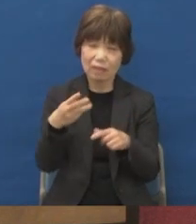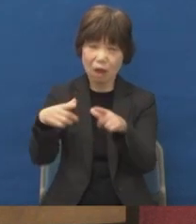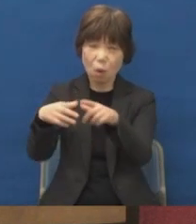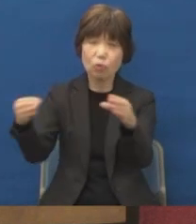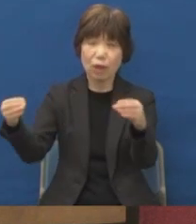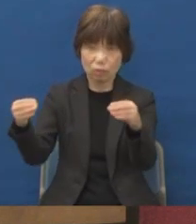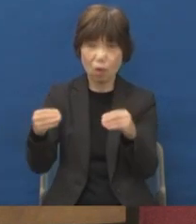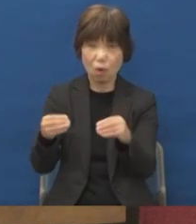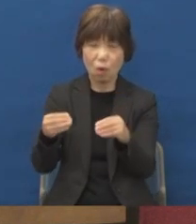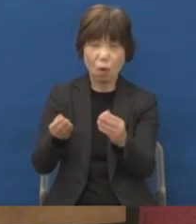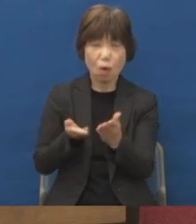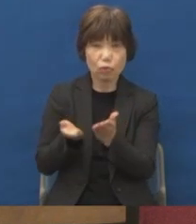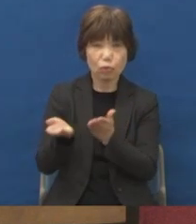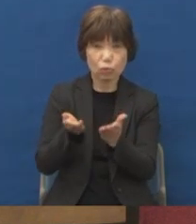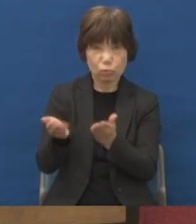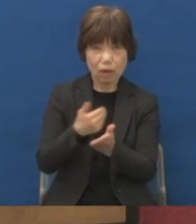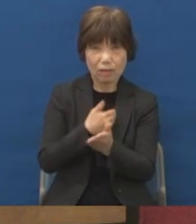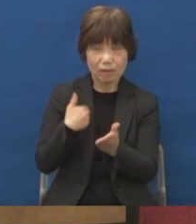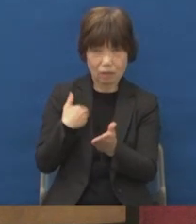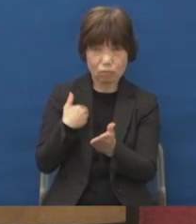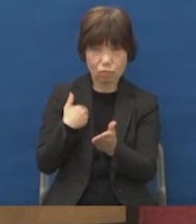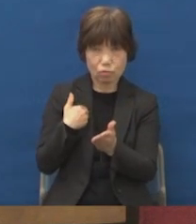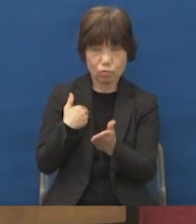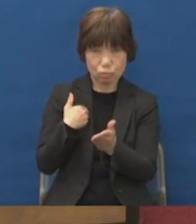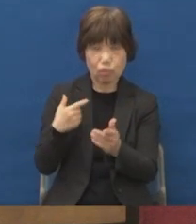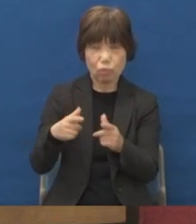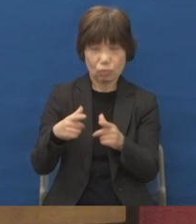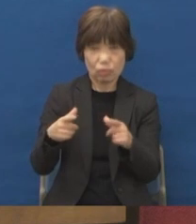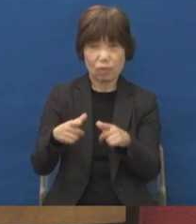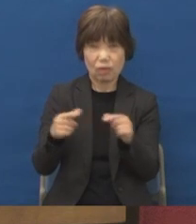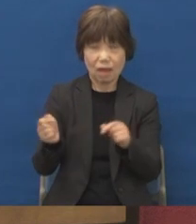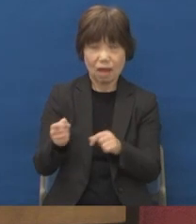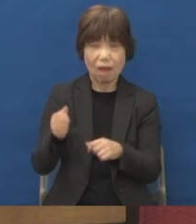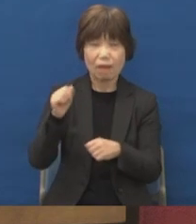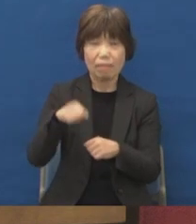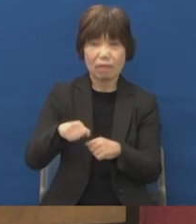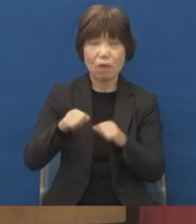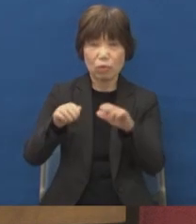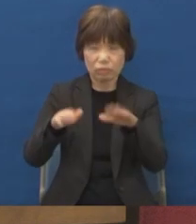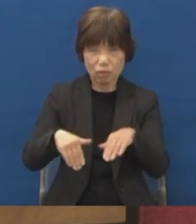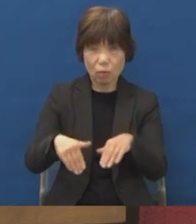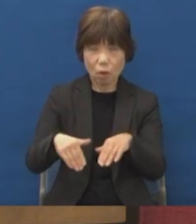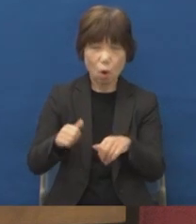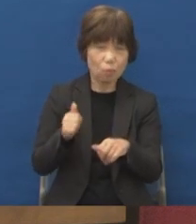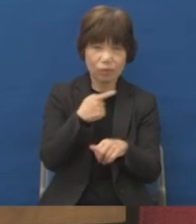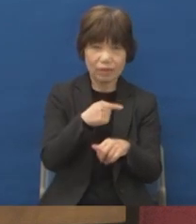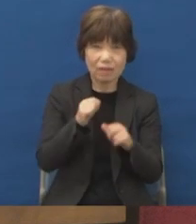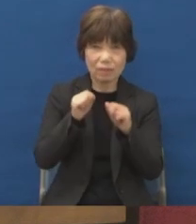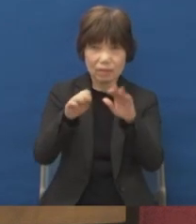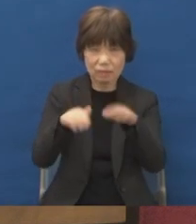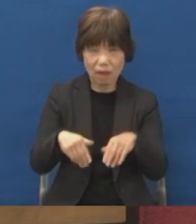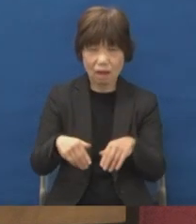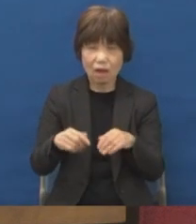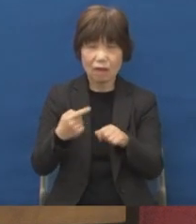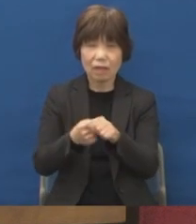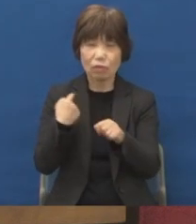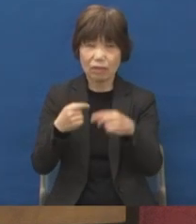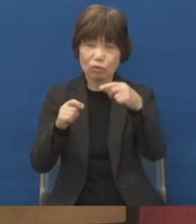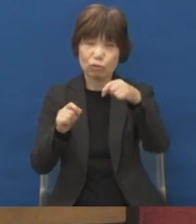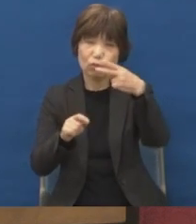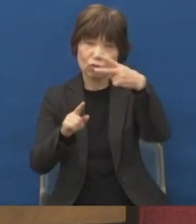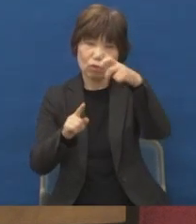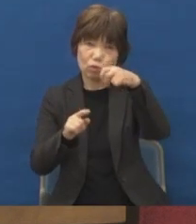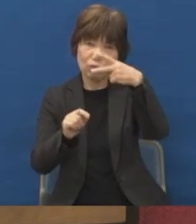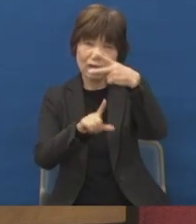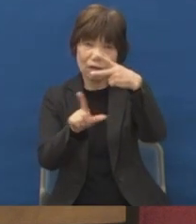出を可能にする閣議決定を強行しました。これは昨年12月の殺傷武器輸出